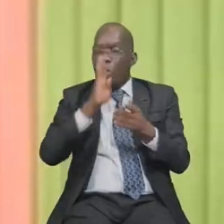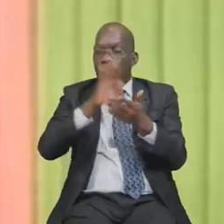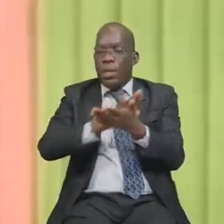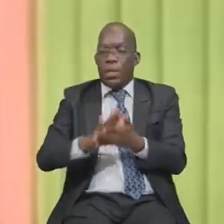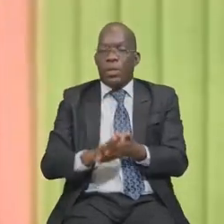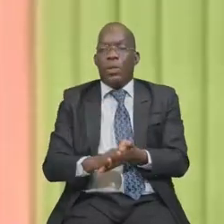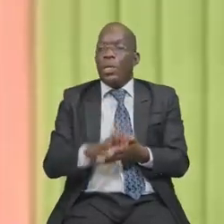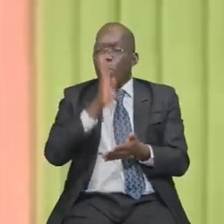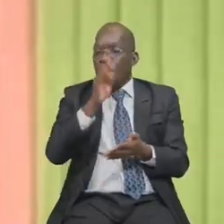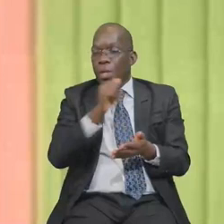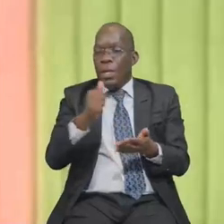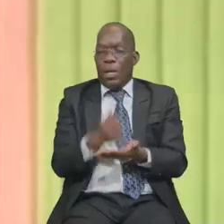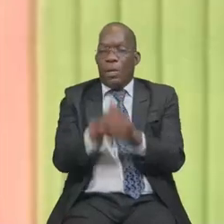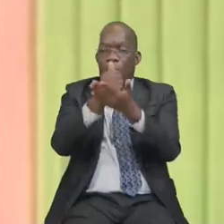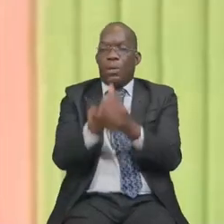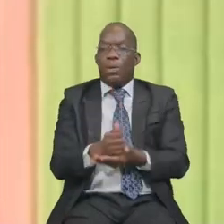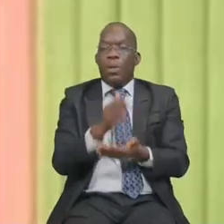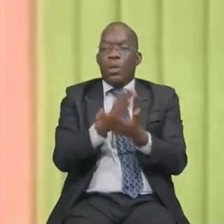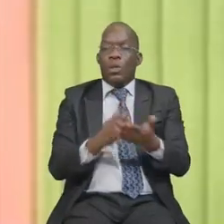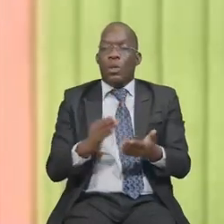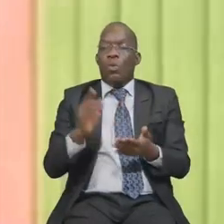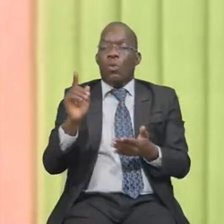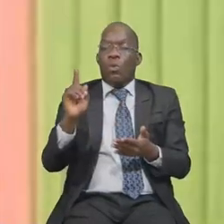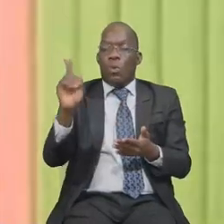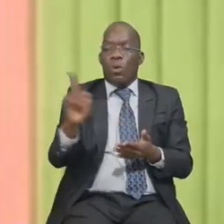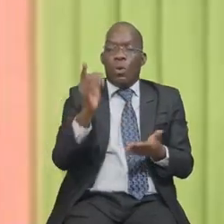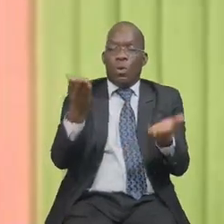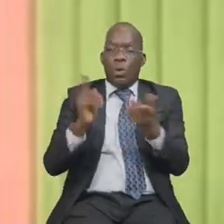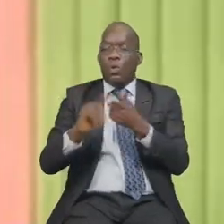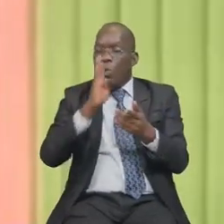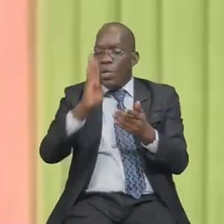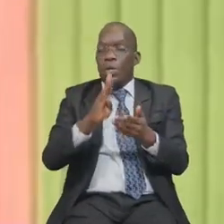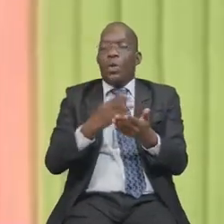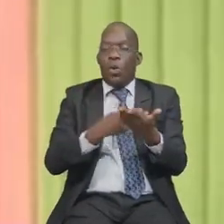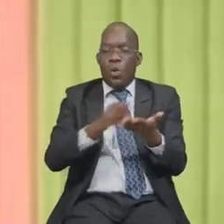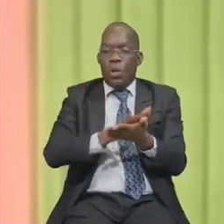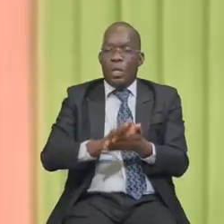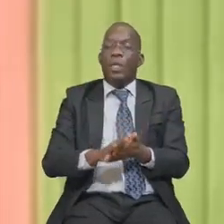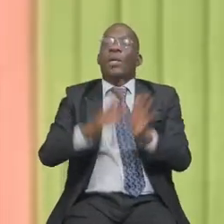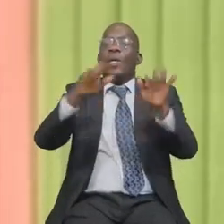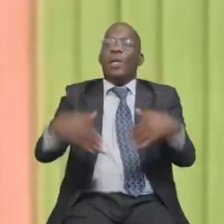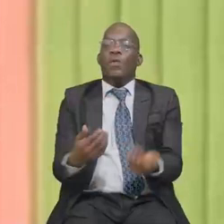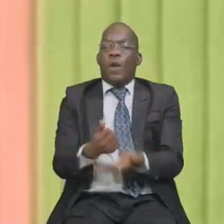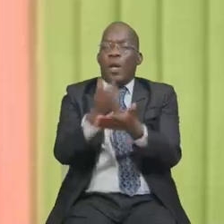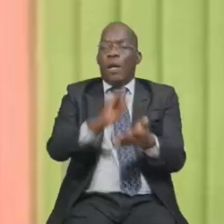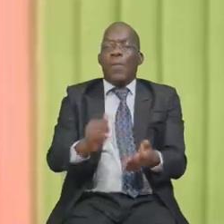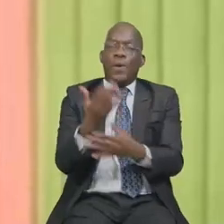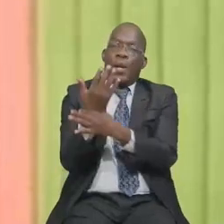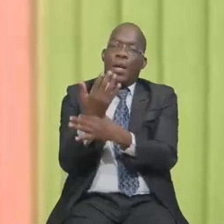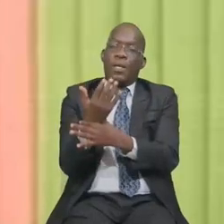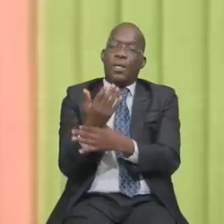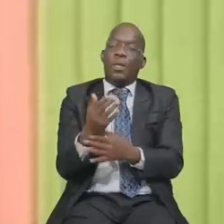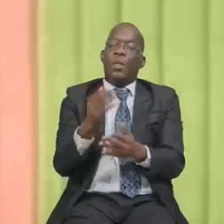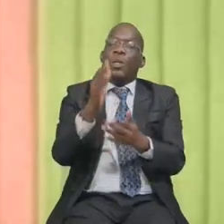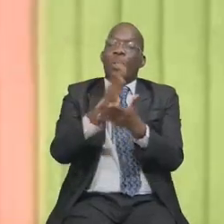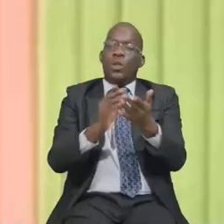Aide-le. Quelqu'un veut être saint. Donne une main d'aide. Quelqu'un veut se rapprocher de